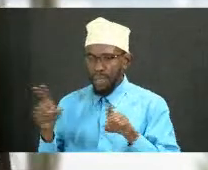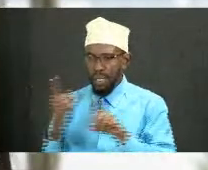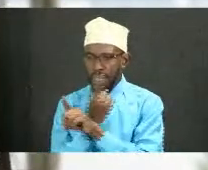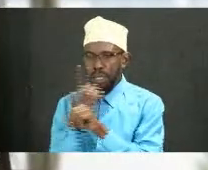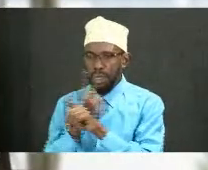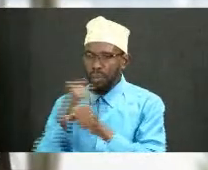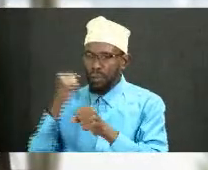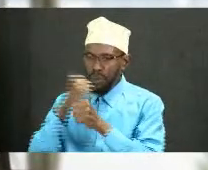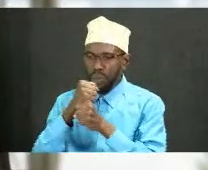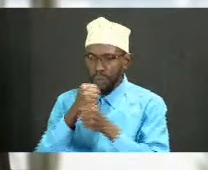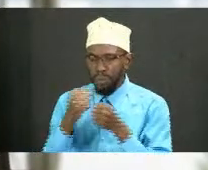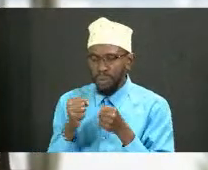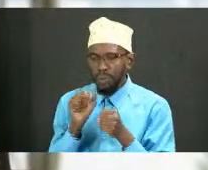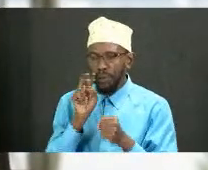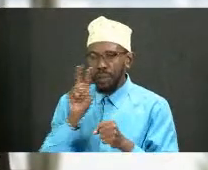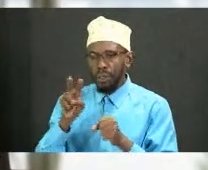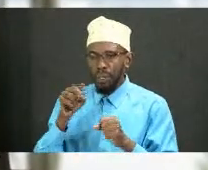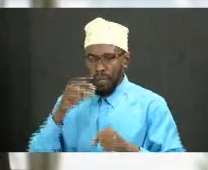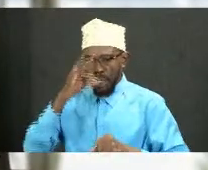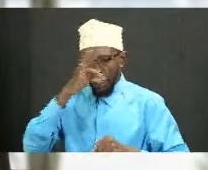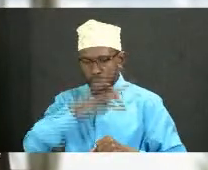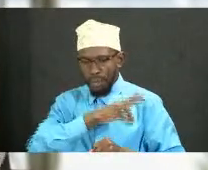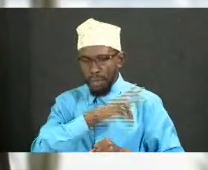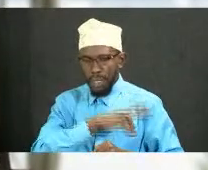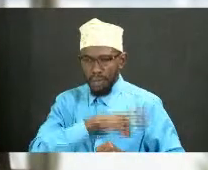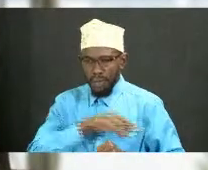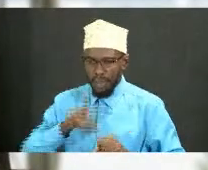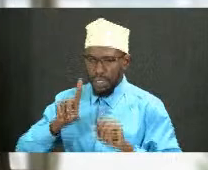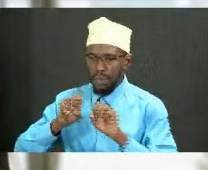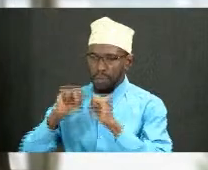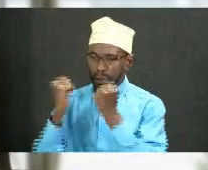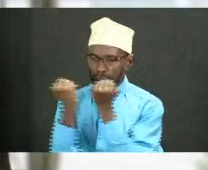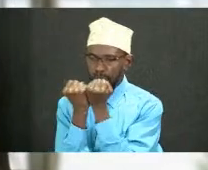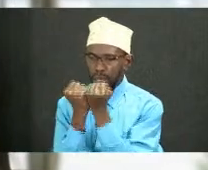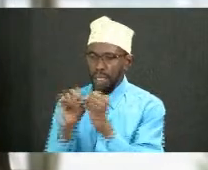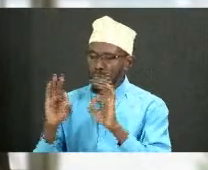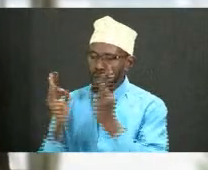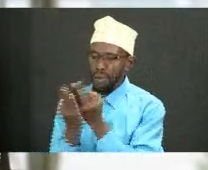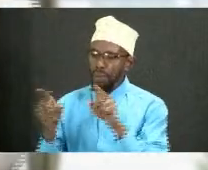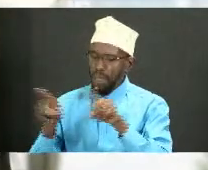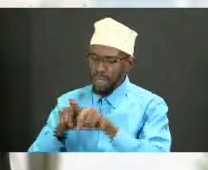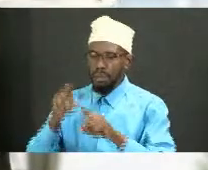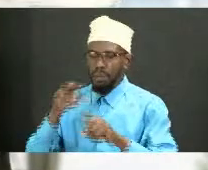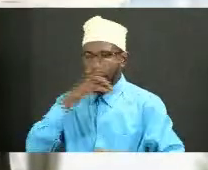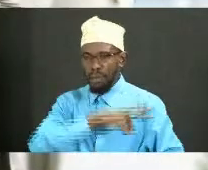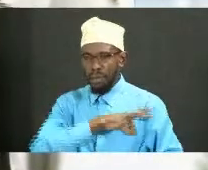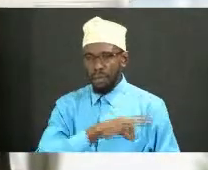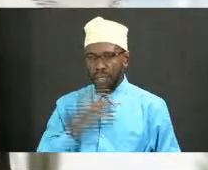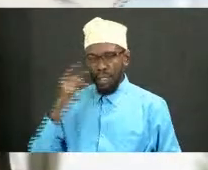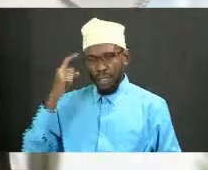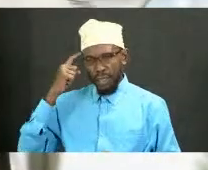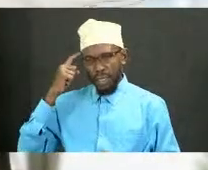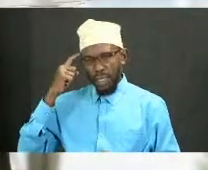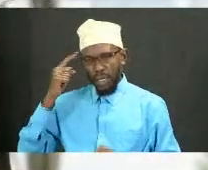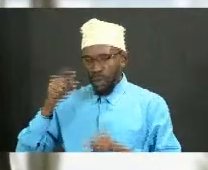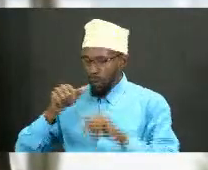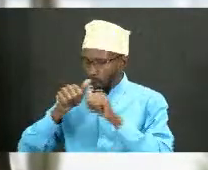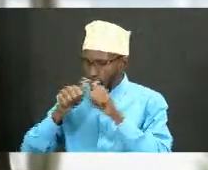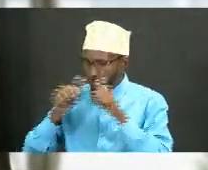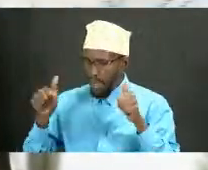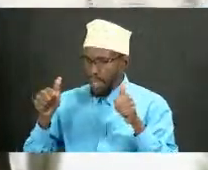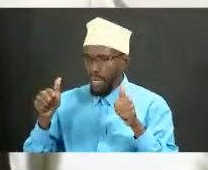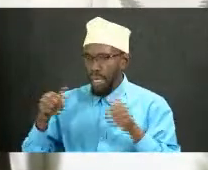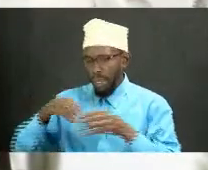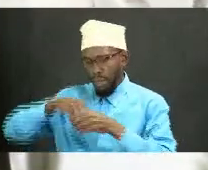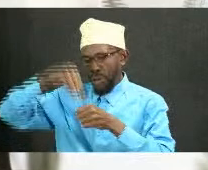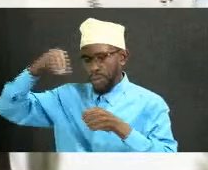ambayo anaweza kuyafanya akaweza kujikimu yeye kimaisha, akafaidi jamii na akajipatia pato lake. Kwa hivyo lazima tuweze kufikiria kama wanavyosema